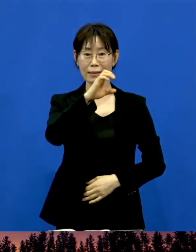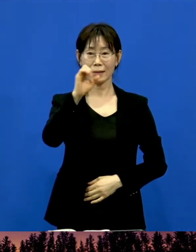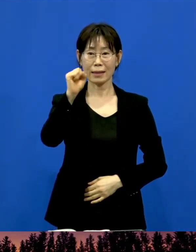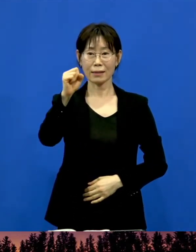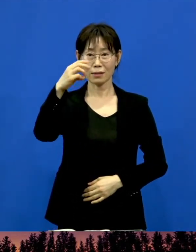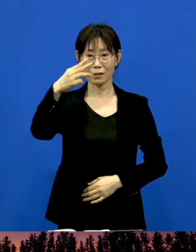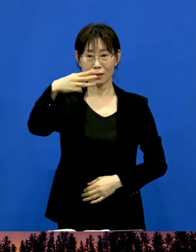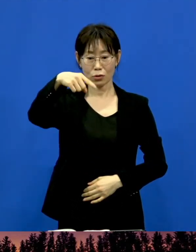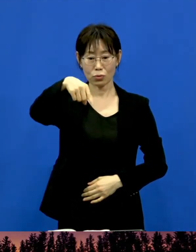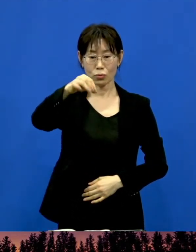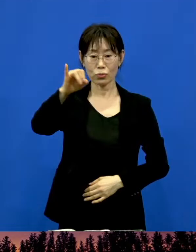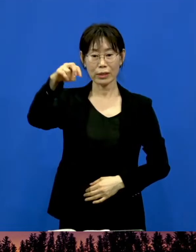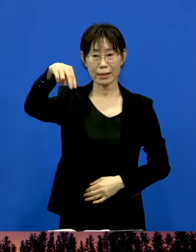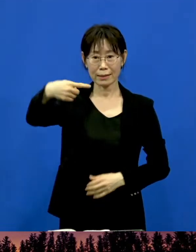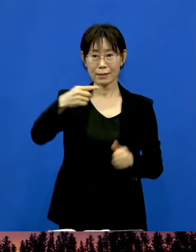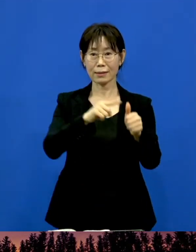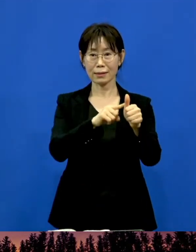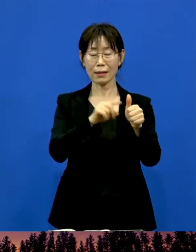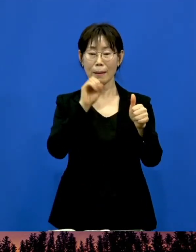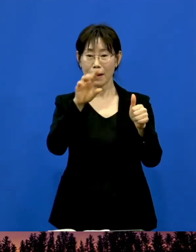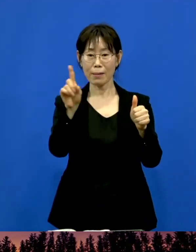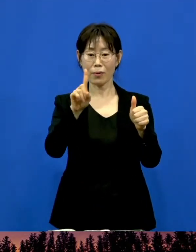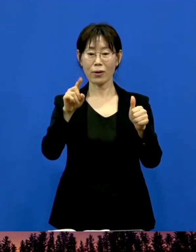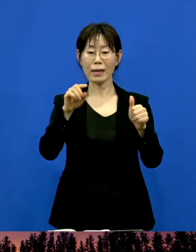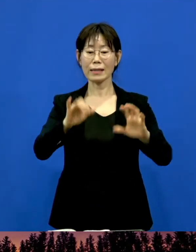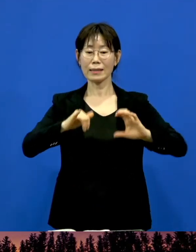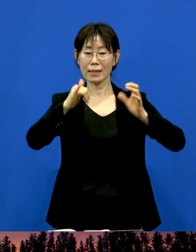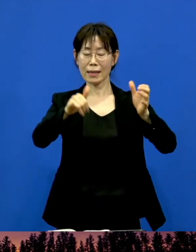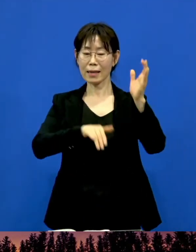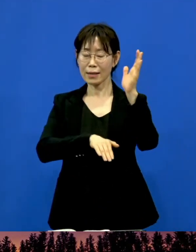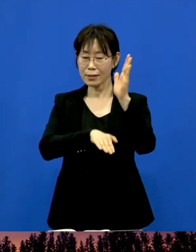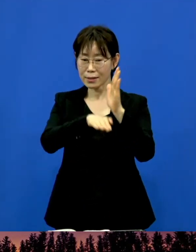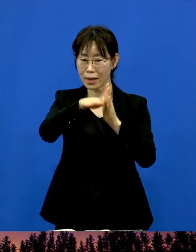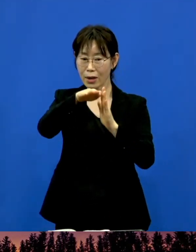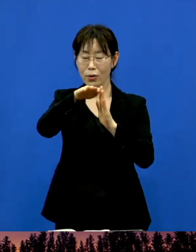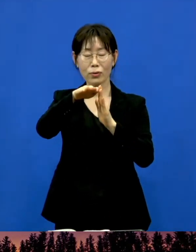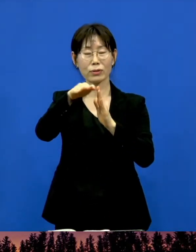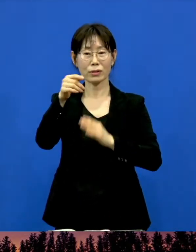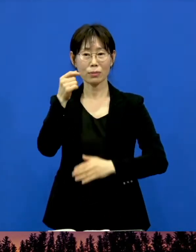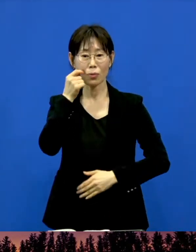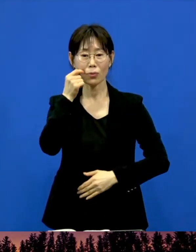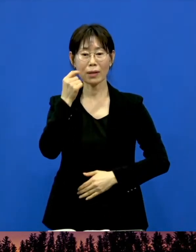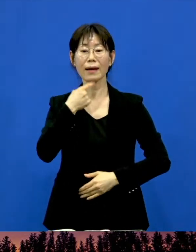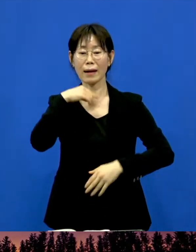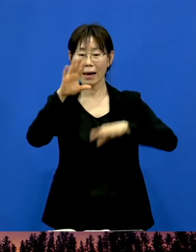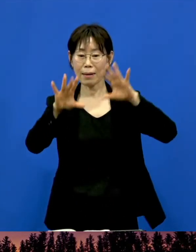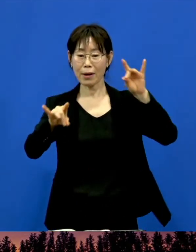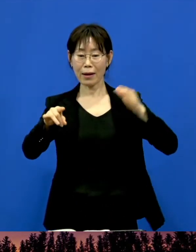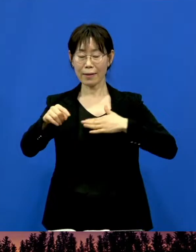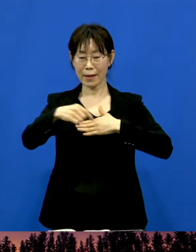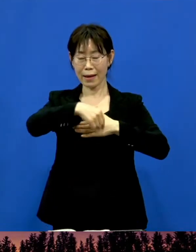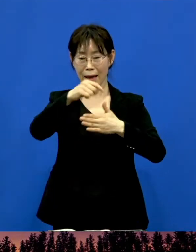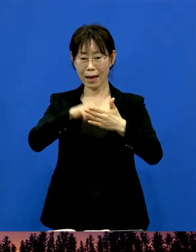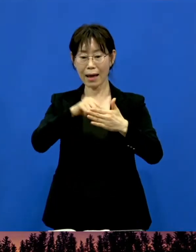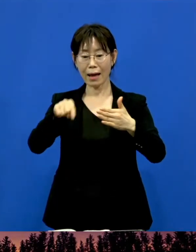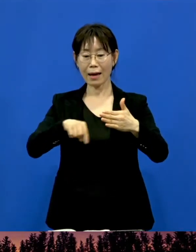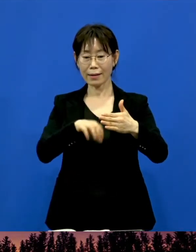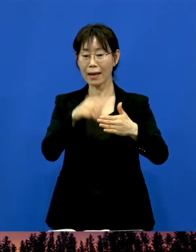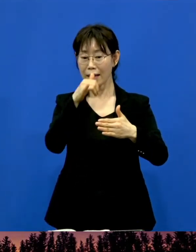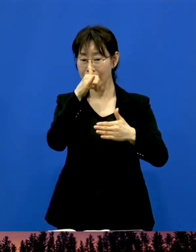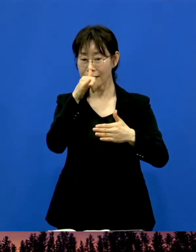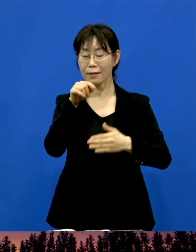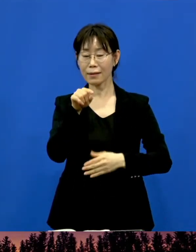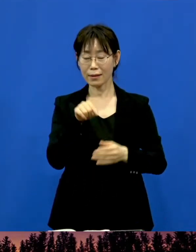이 세상에서 채워줄 수 없는 갈망이 내 안에 있는 것은 내가 다른 세상을